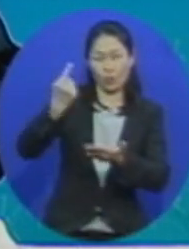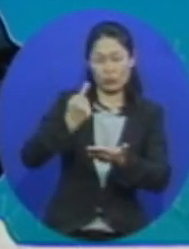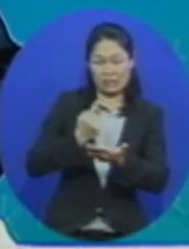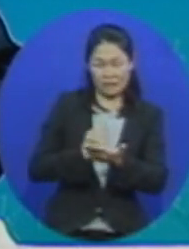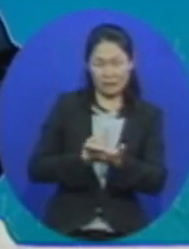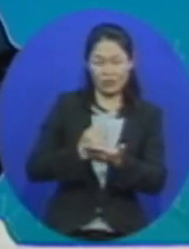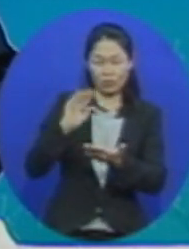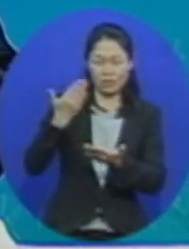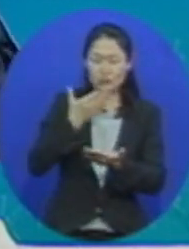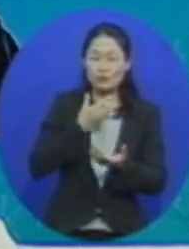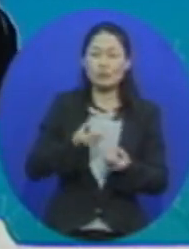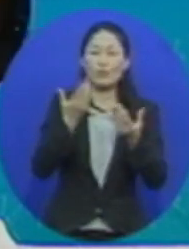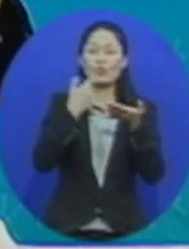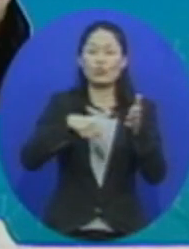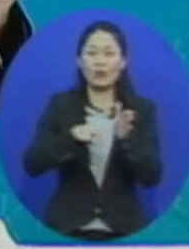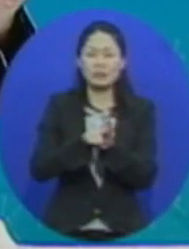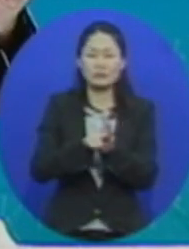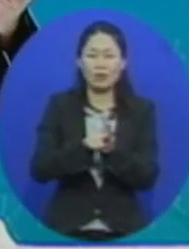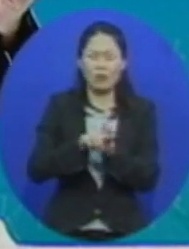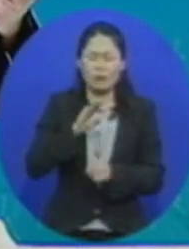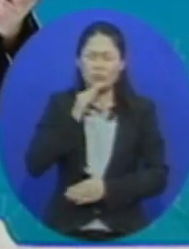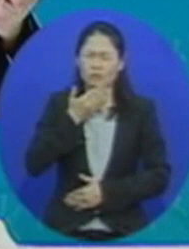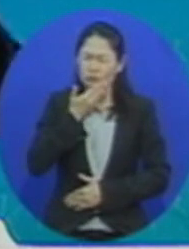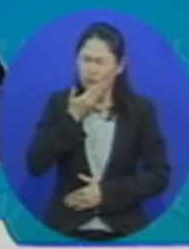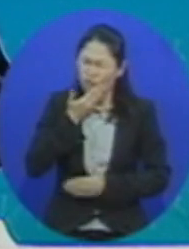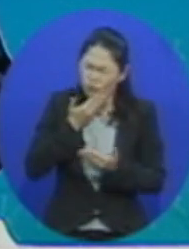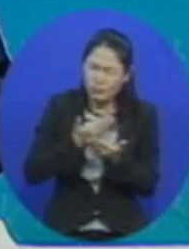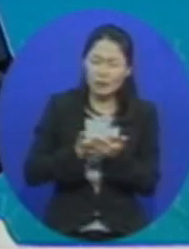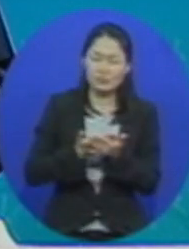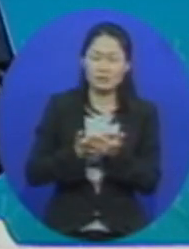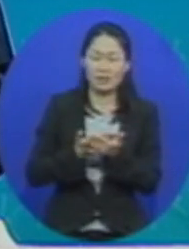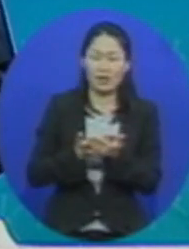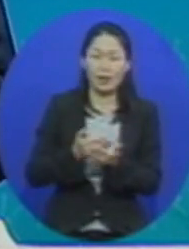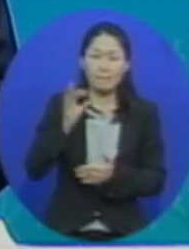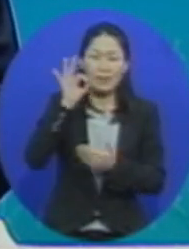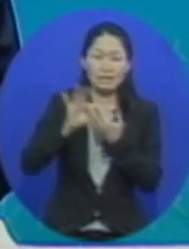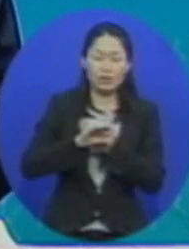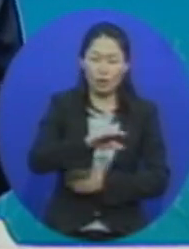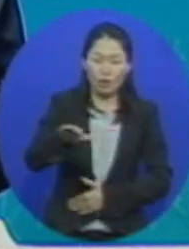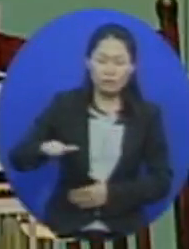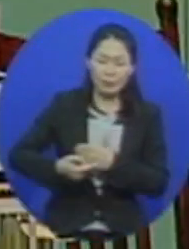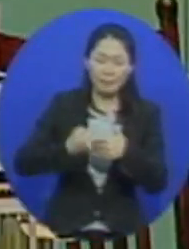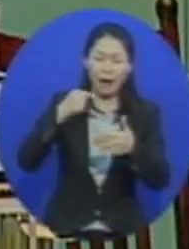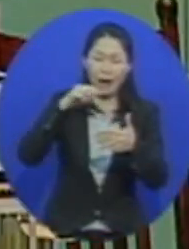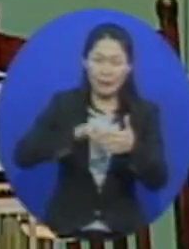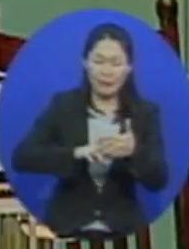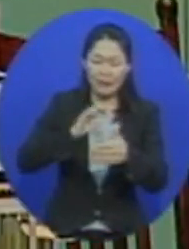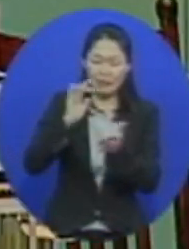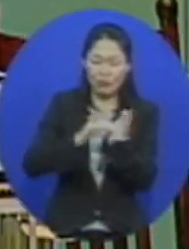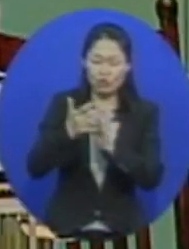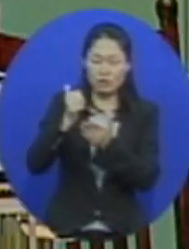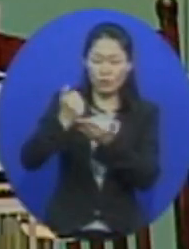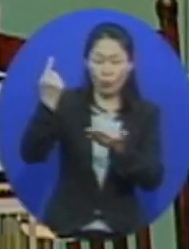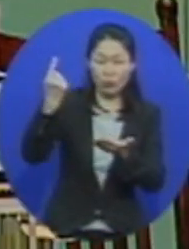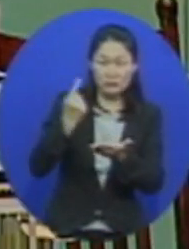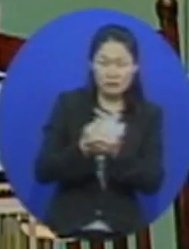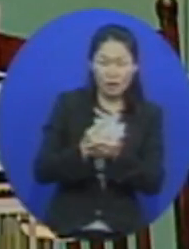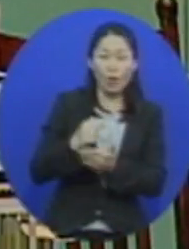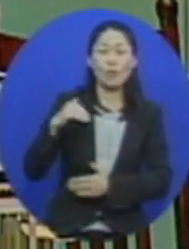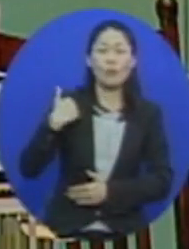축복을 위해서 너무너무 중요한 것이에요 만약에 여러분의 마음에 예수님이 오신 것을